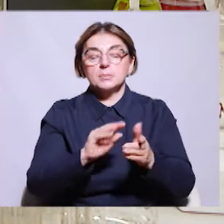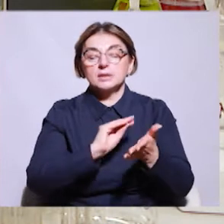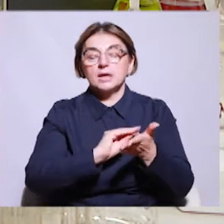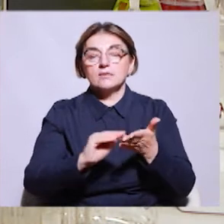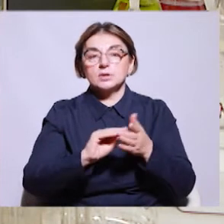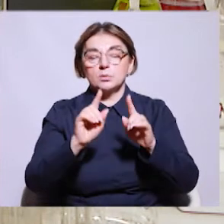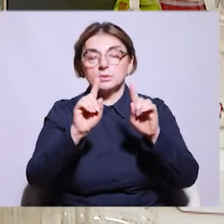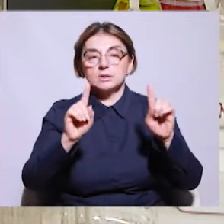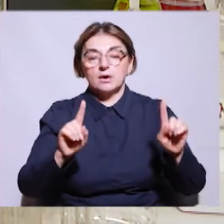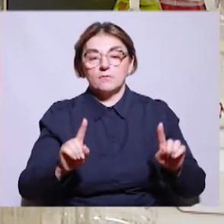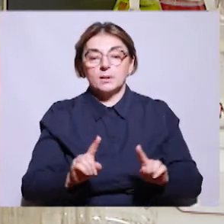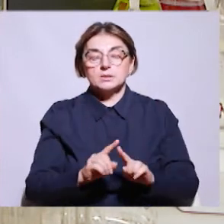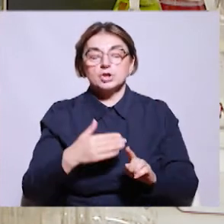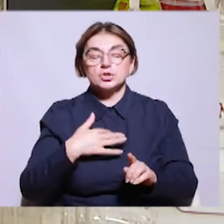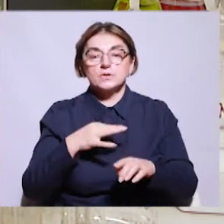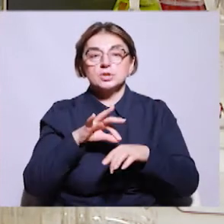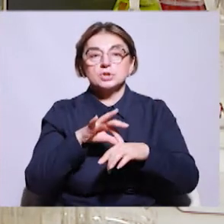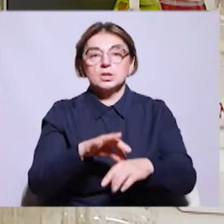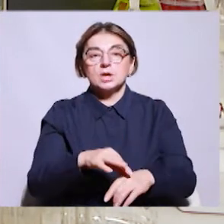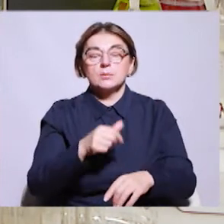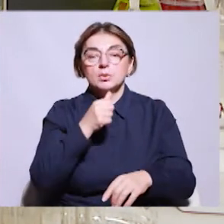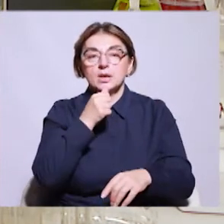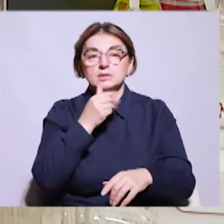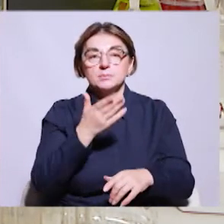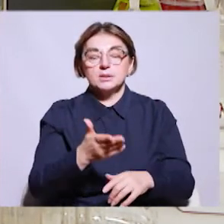გამოსახოთ ჩვენს მიერ ჩატარებული ექსპერიმენტი